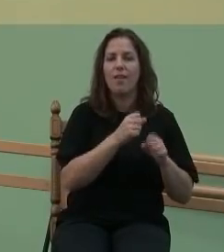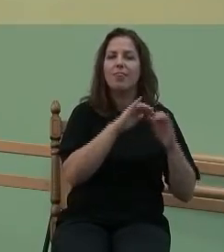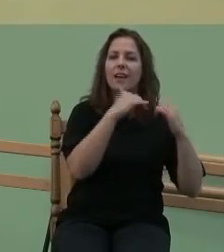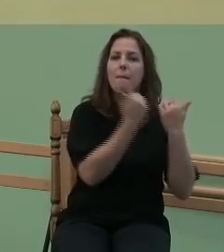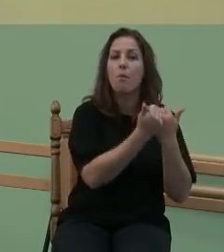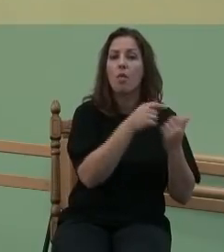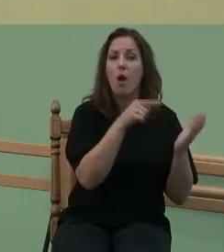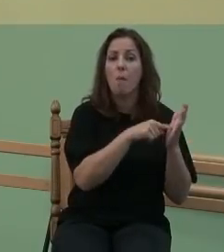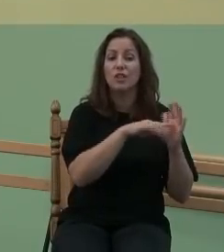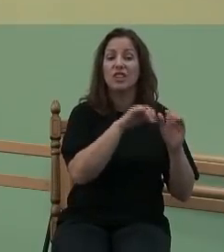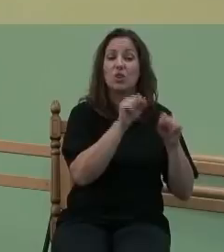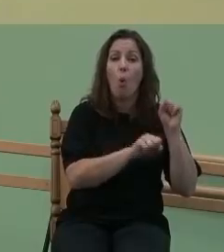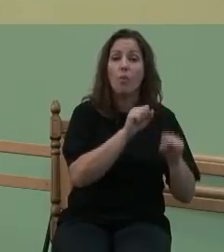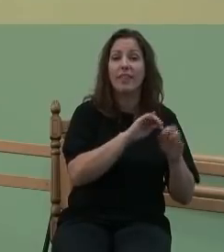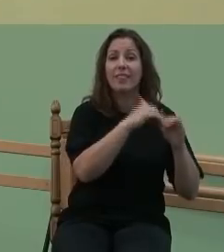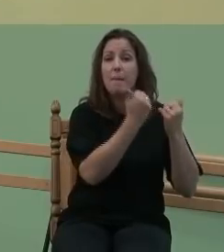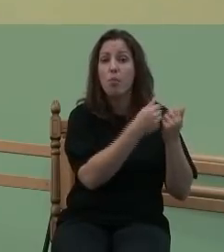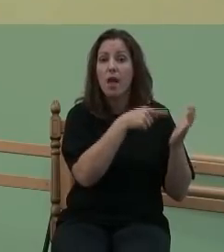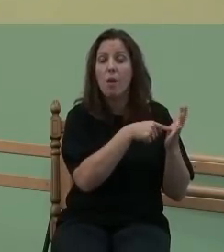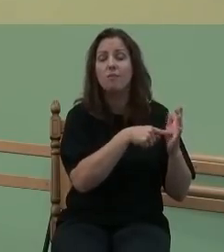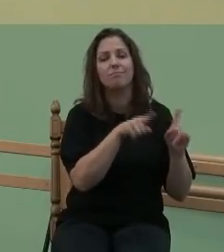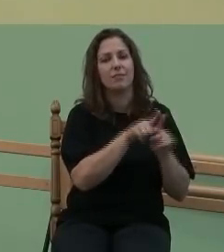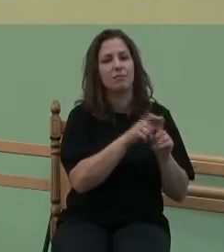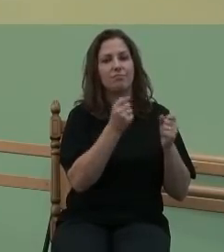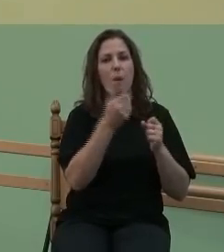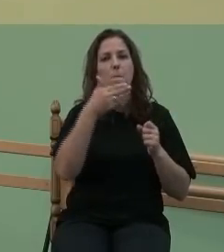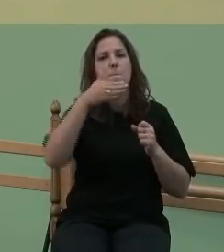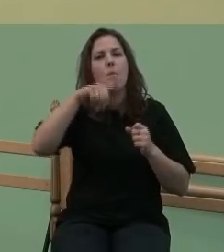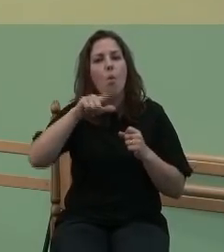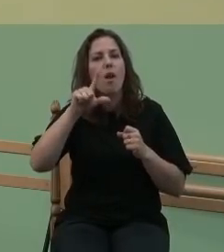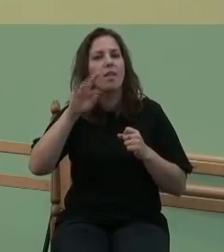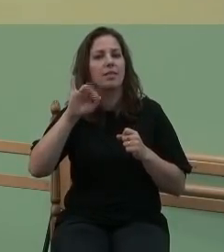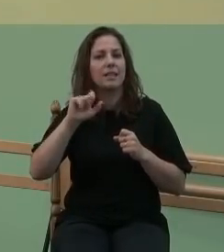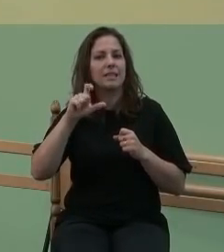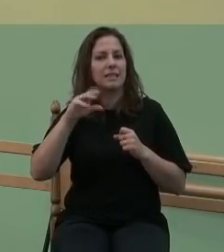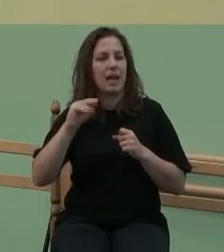trybunałów, bo i sądy, i trybunały są też multicentryczne.